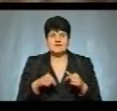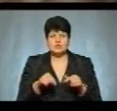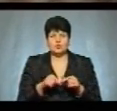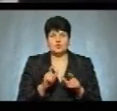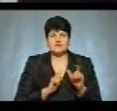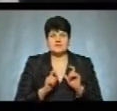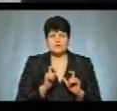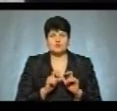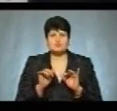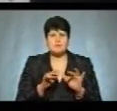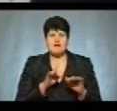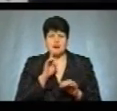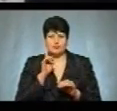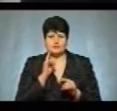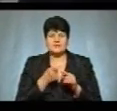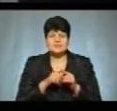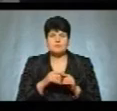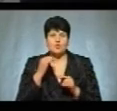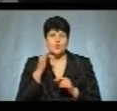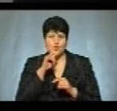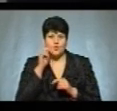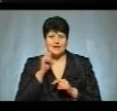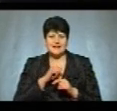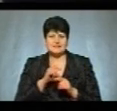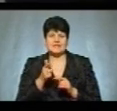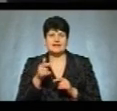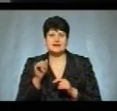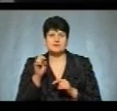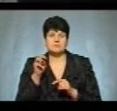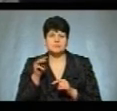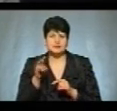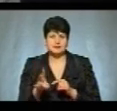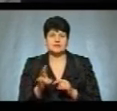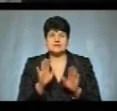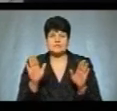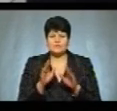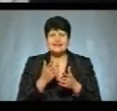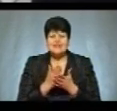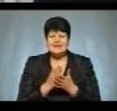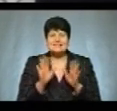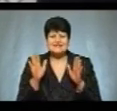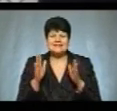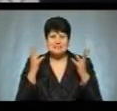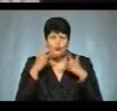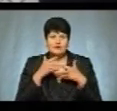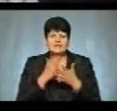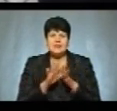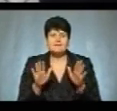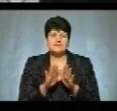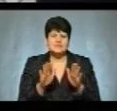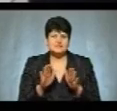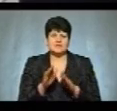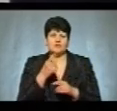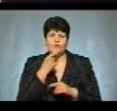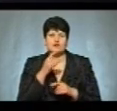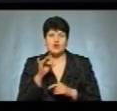молоді. По суті, таким українським гімном закоханих є пісня «Червона рута», тому і